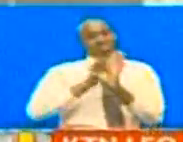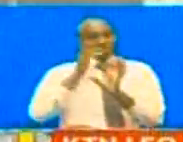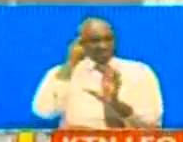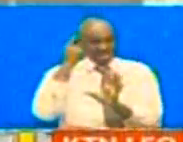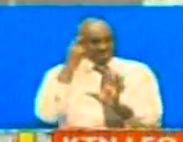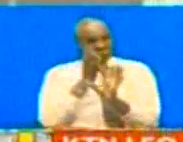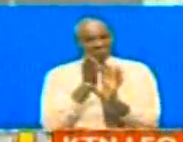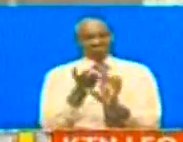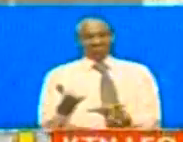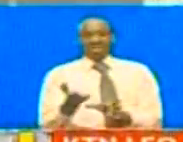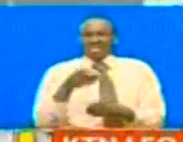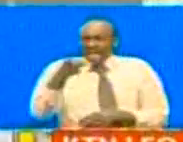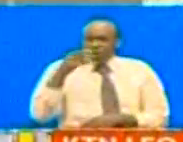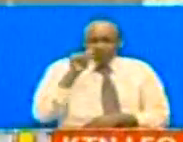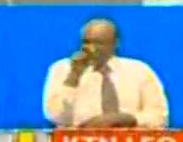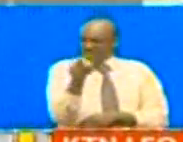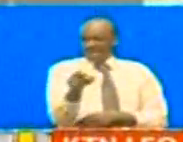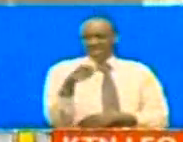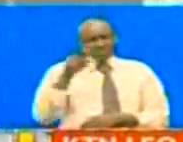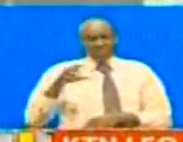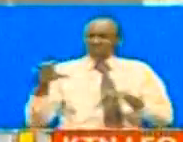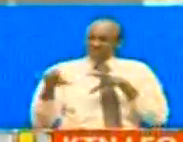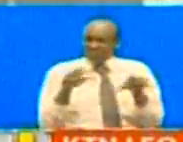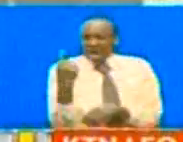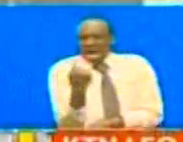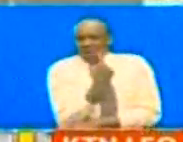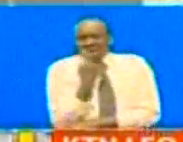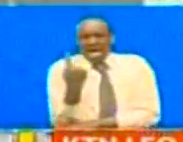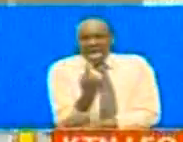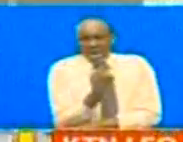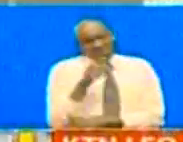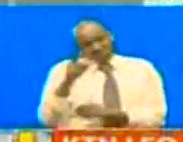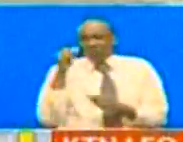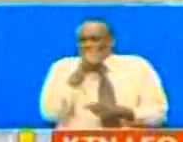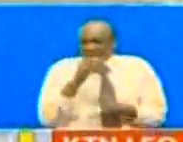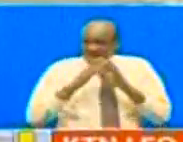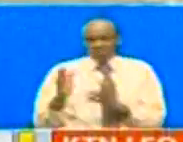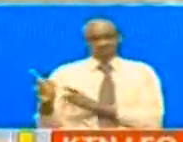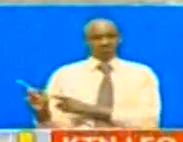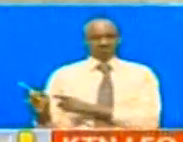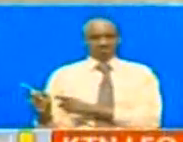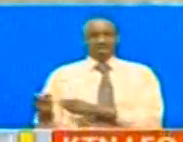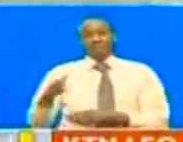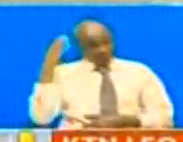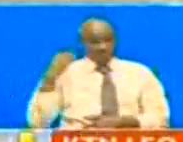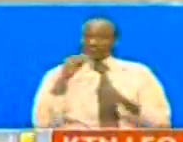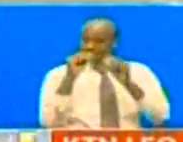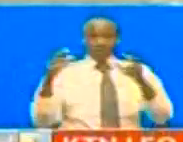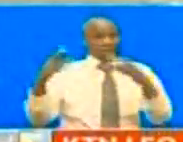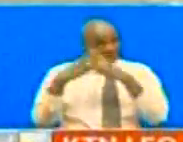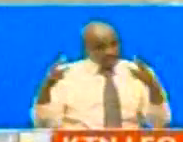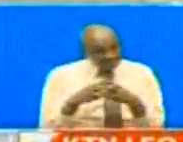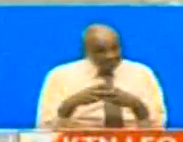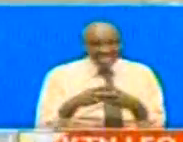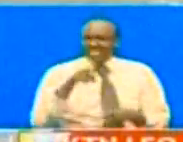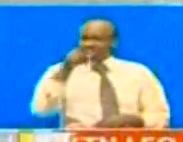taahira. Hali hii imemuingiza katika maisha ya upweke katika nyumba hii iliyozeeka. Mimi huwa namfunza hesabu. Huwa